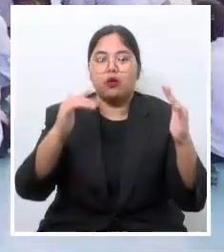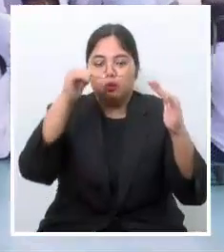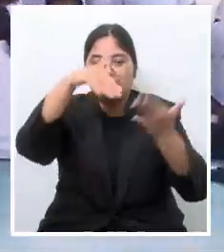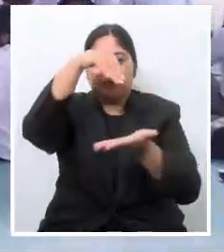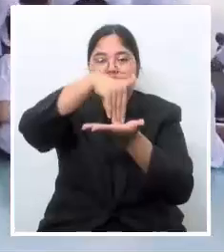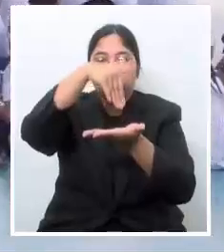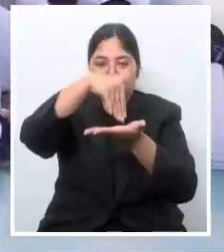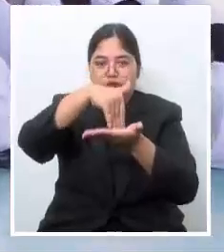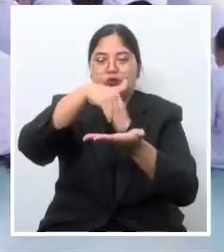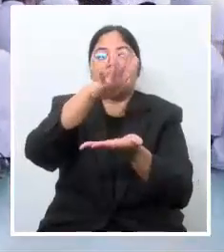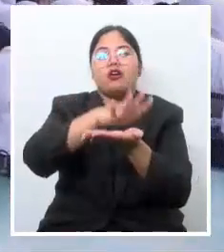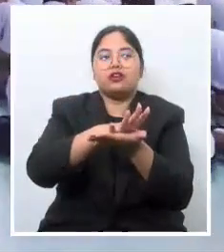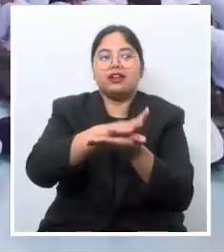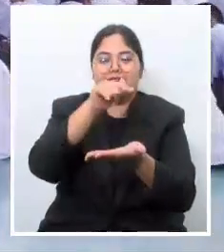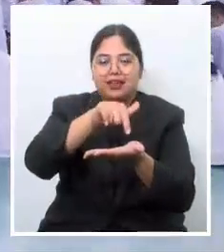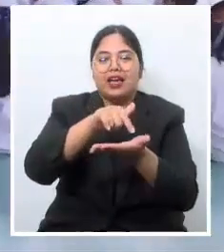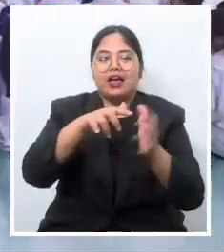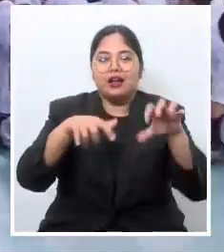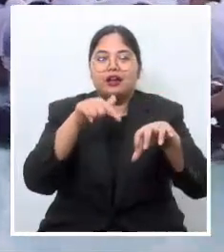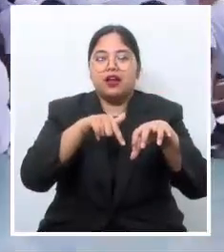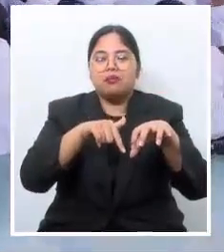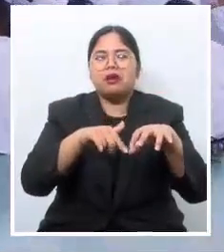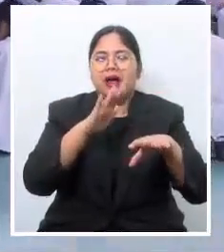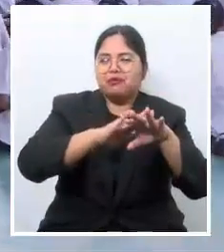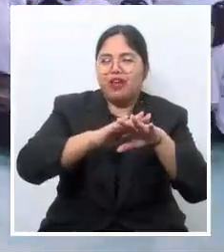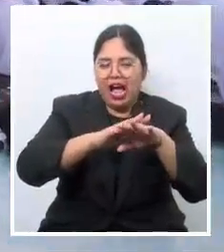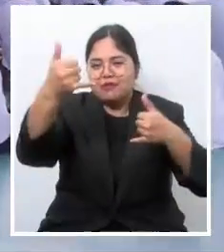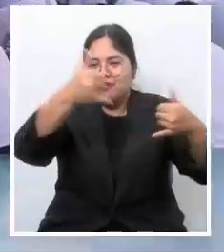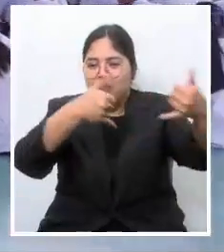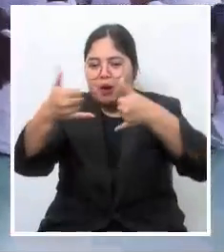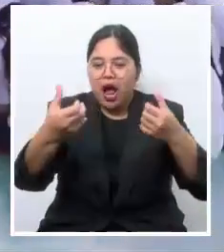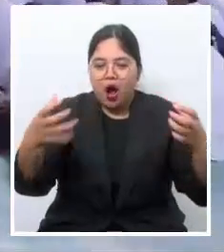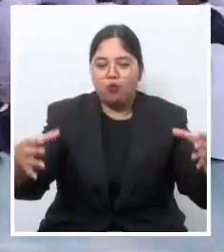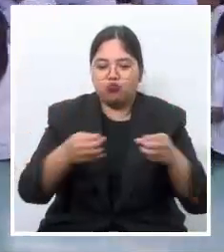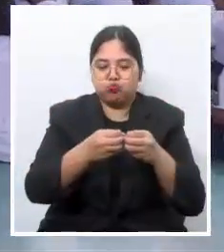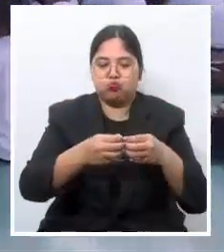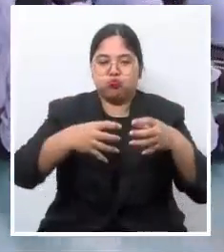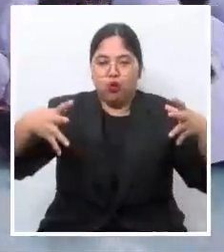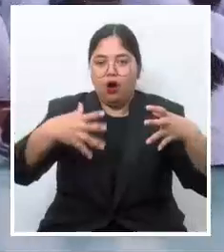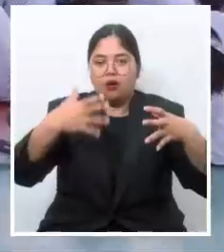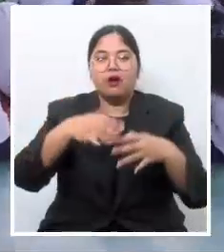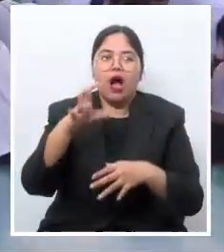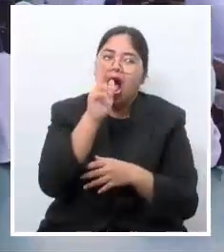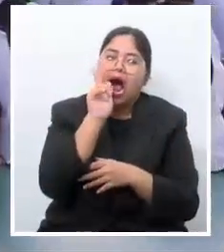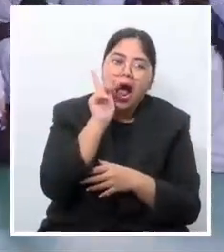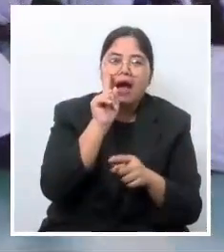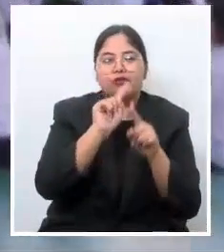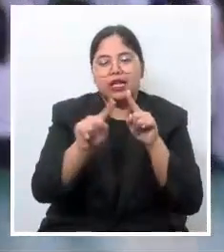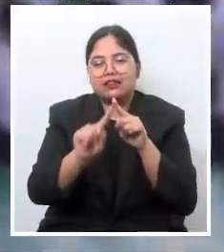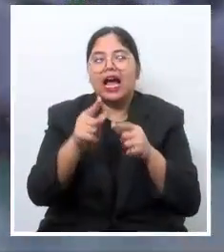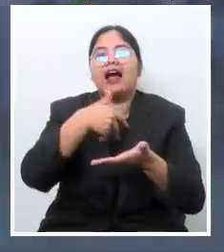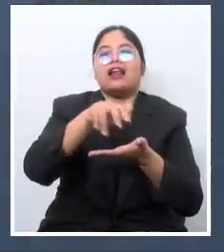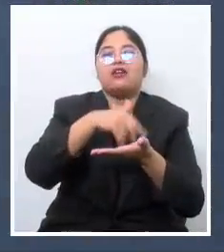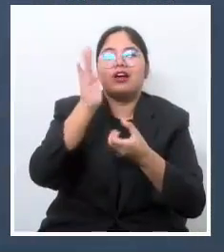กลางของโรงเรียนเราค่ะเป็นสถานที่ที่ใช้เรียกรวมนักเรียนทุกระดับชั้นเพื่อฟังข่าวสารต่างๆที่ทางโรงเรียนจะแจ้งให้ทราบ